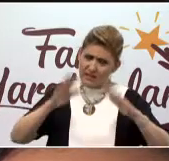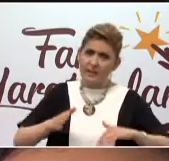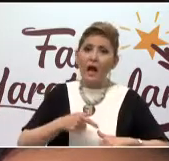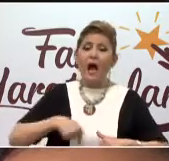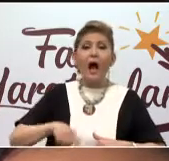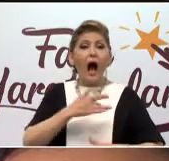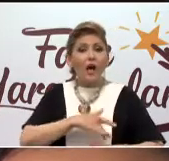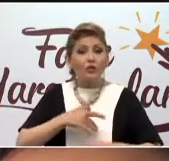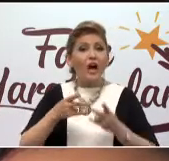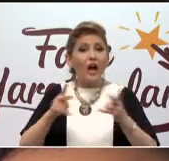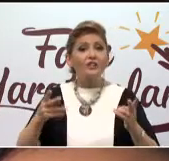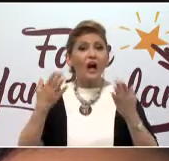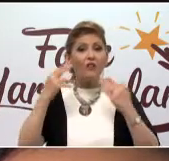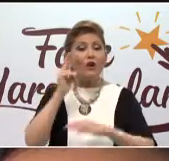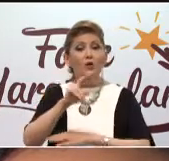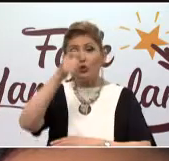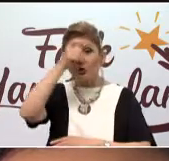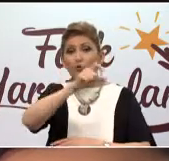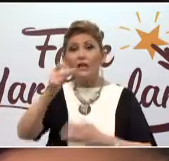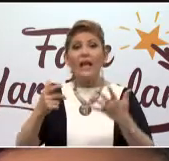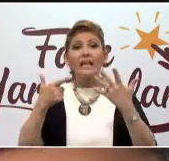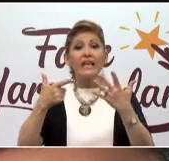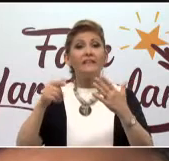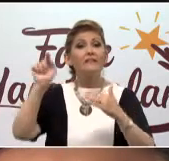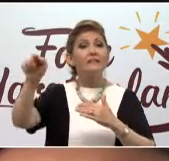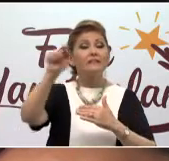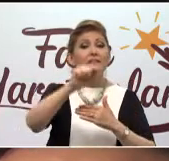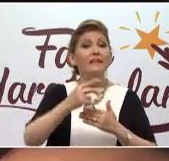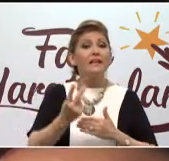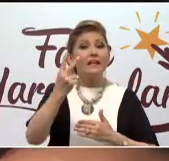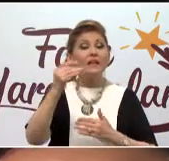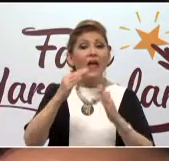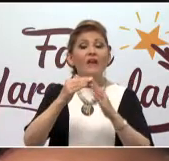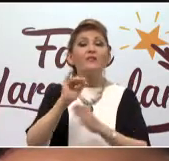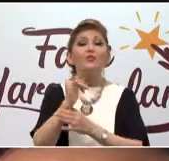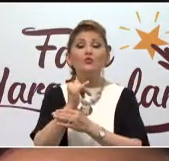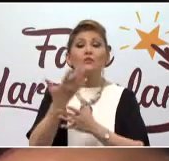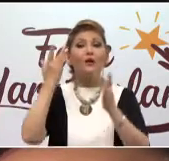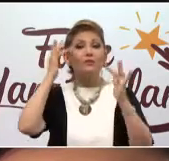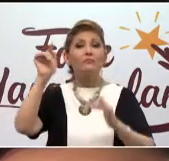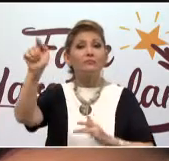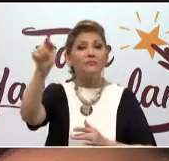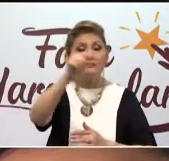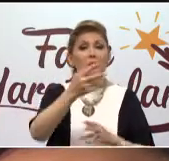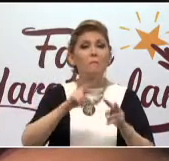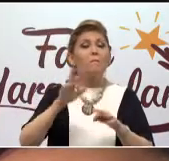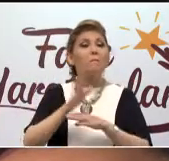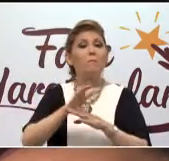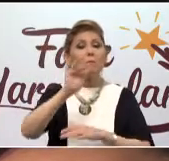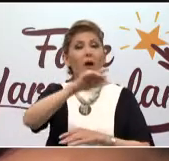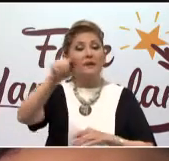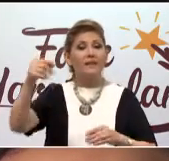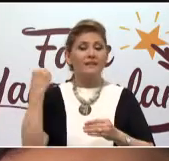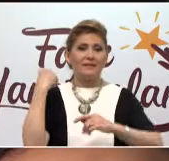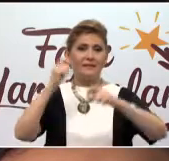Hava Müzesi'nde Türkiye'nin 7 bölgesinden 7 evi geleneksel ustalık, yöntem ve malzeme kullanarak yeniden